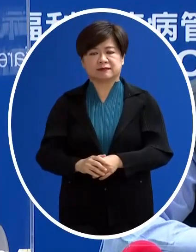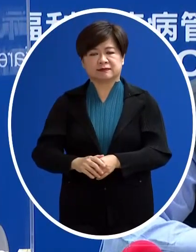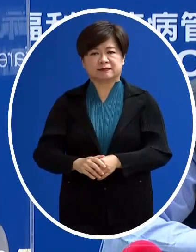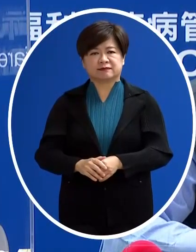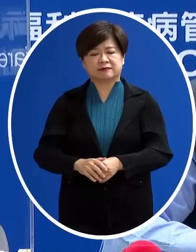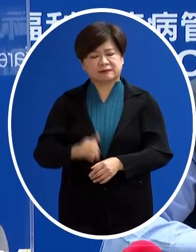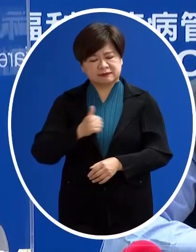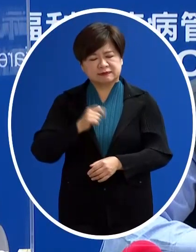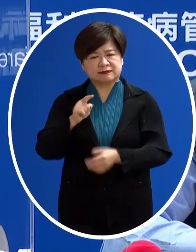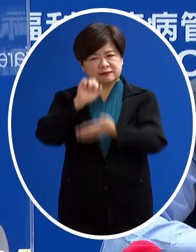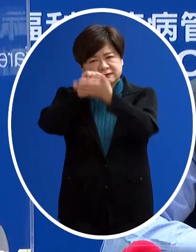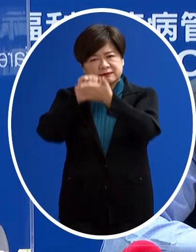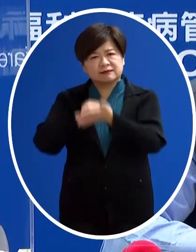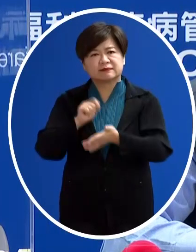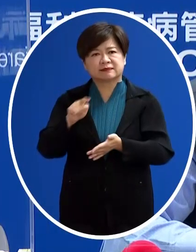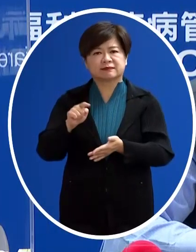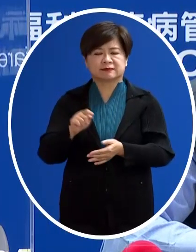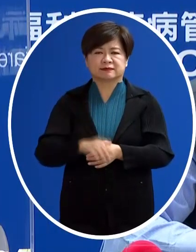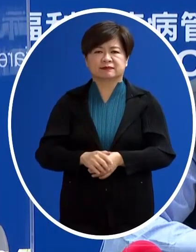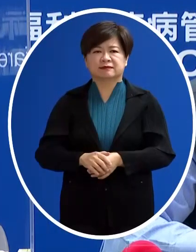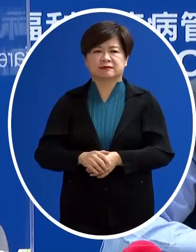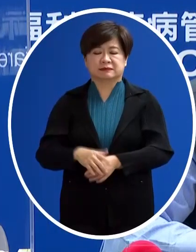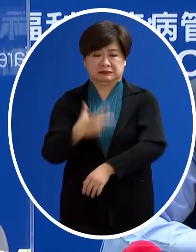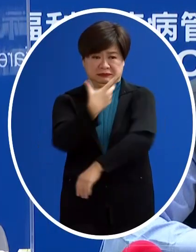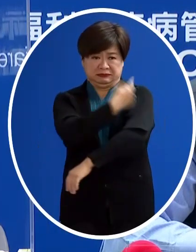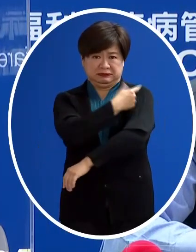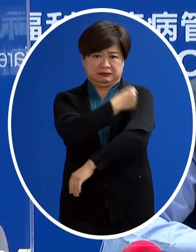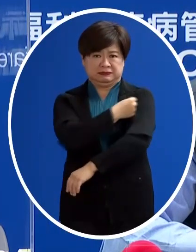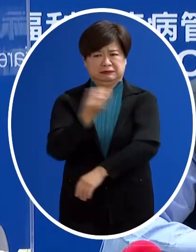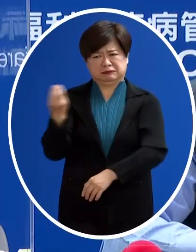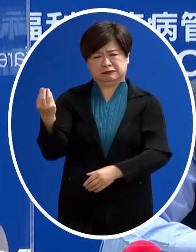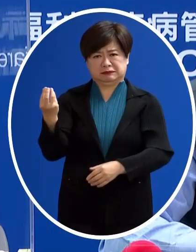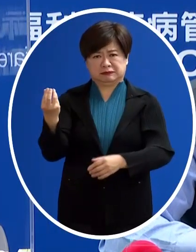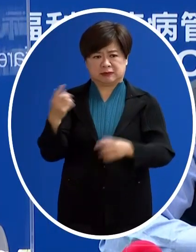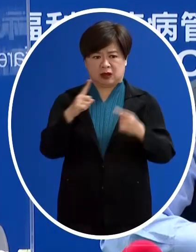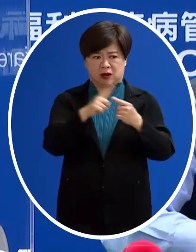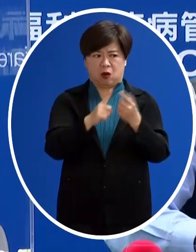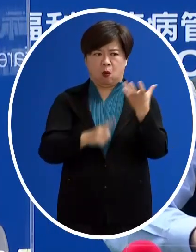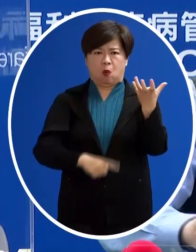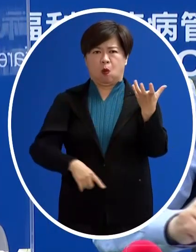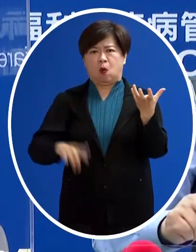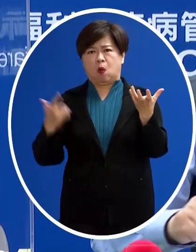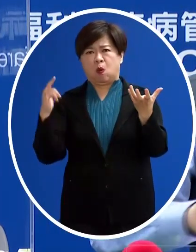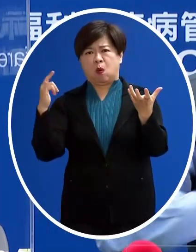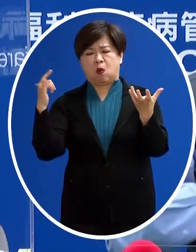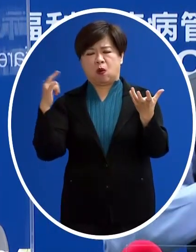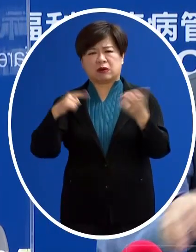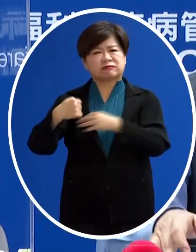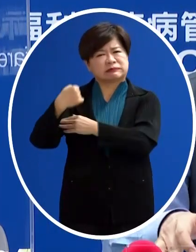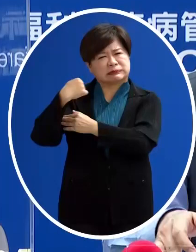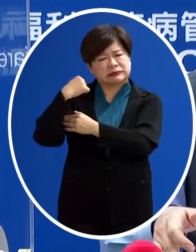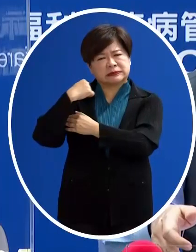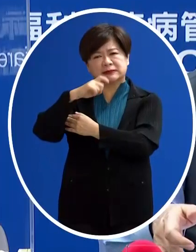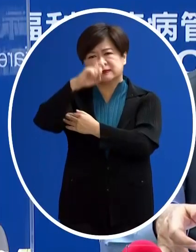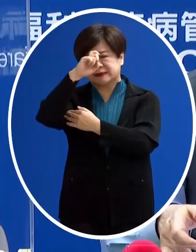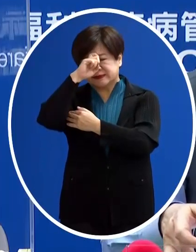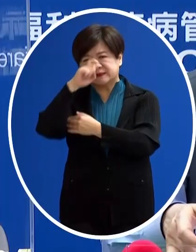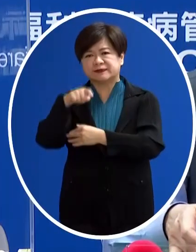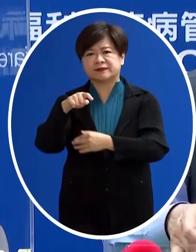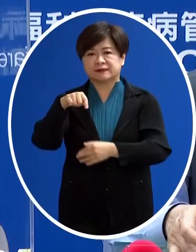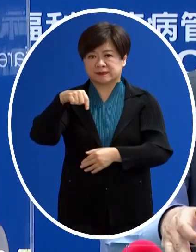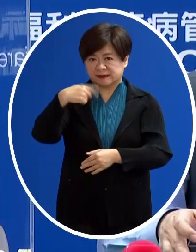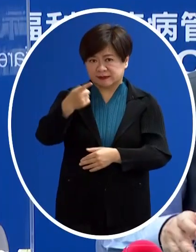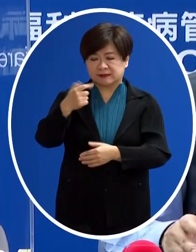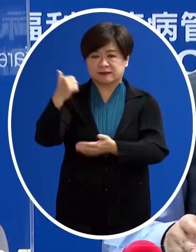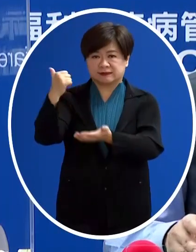确实是有这种增多周少的一个现象哈。那当然我们在努力哈，在争取，那希望在下一